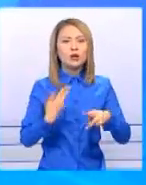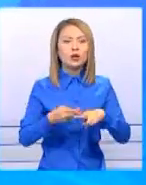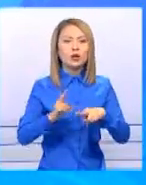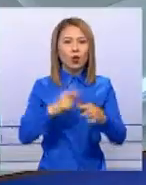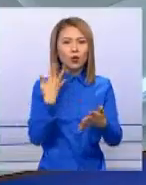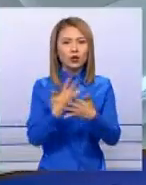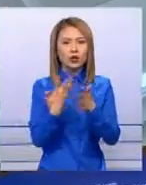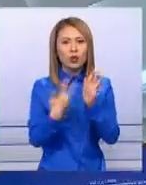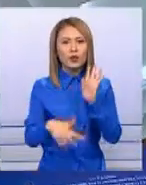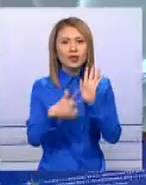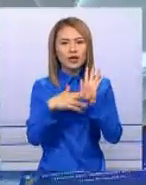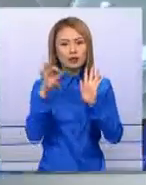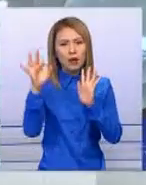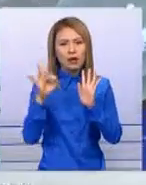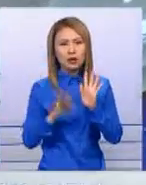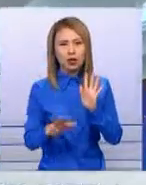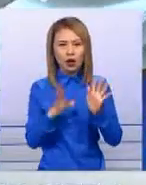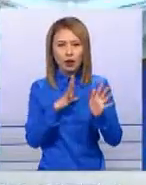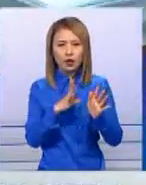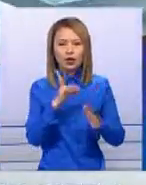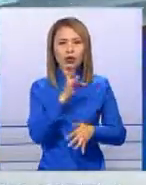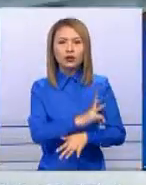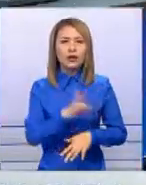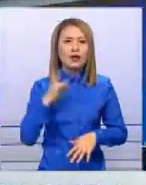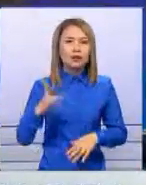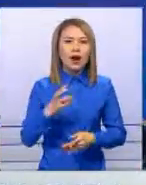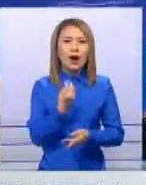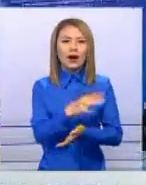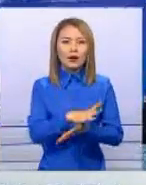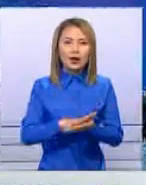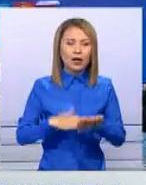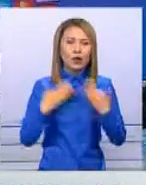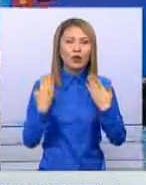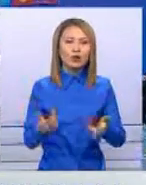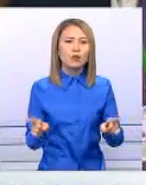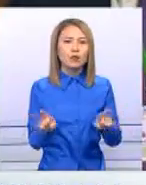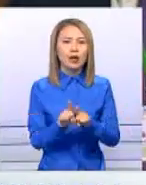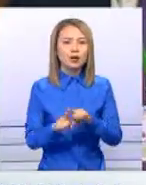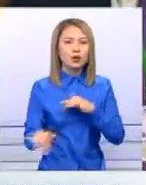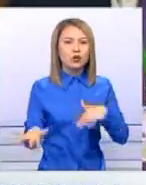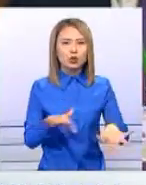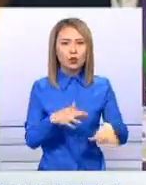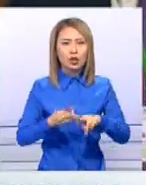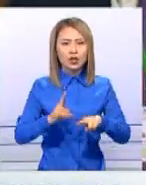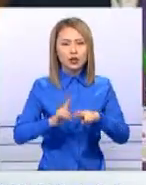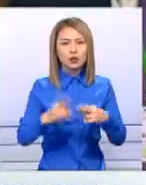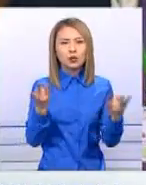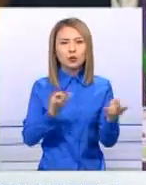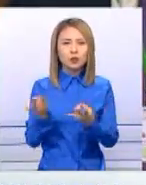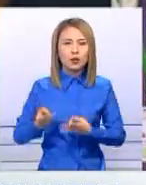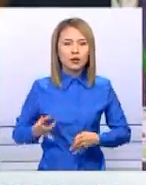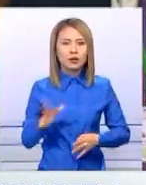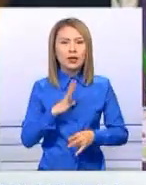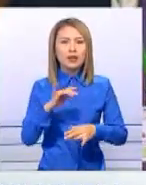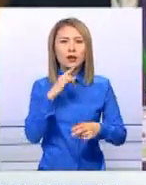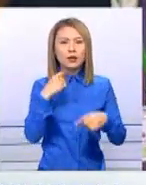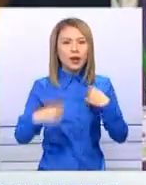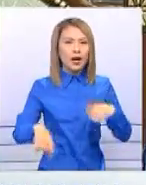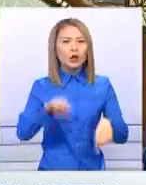мемлекетаралық саудадағы көрсеткіш 38%-ді құрап отыр. Нұрсұлтан Назарбаев әрі қарай да осы бағытты ұстану қажеттігін баса